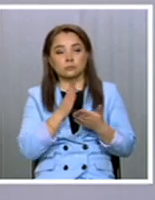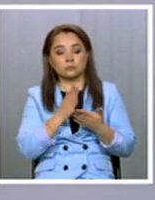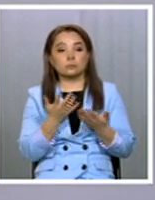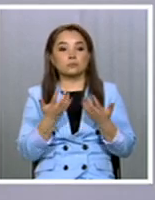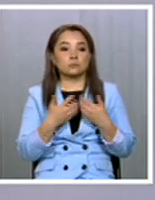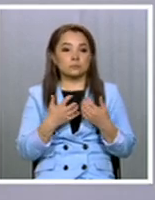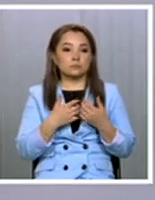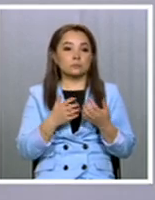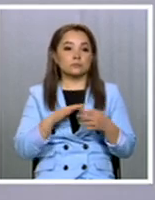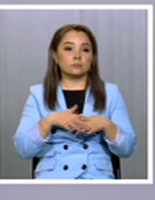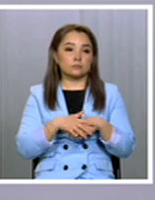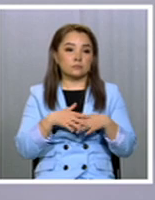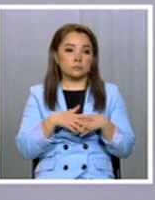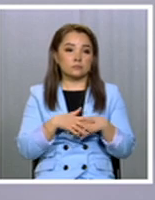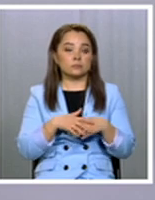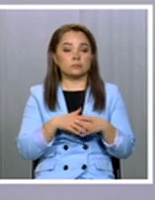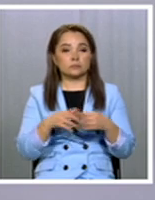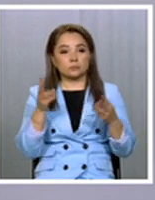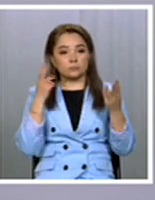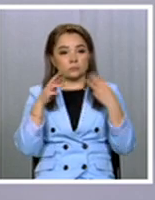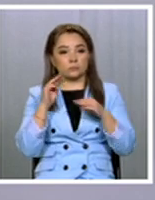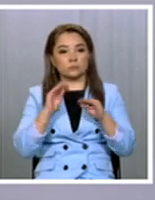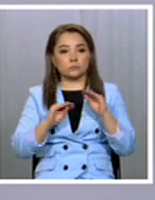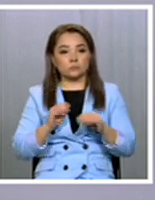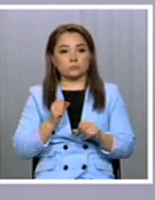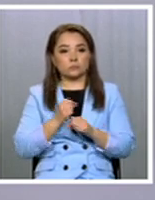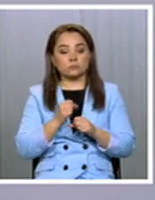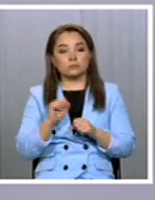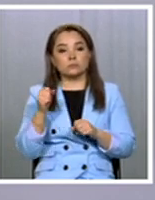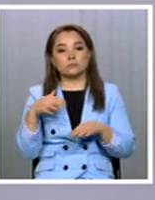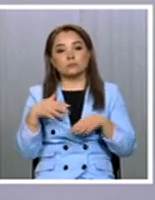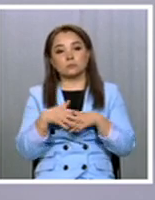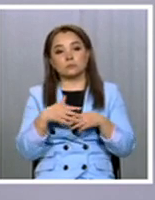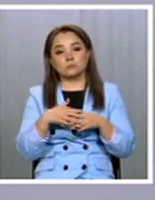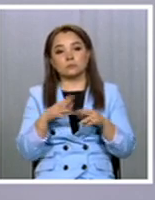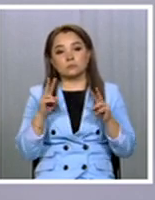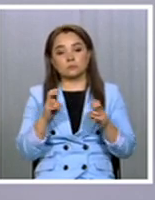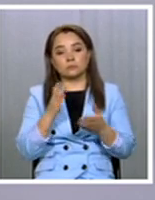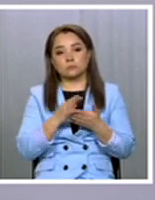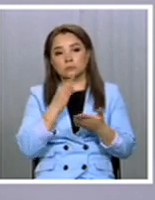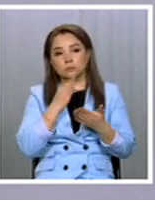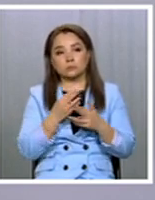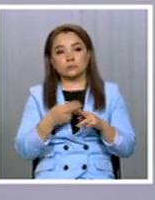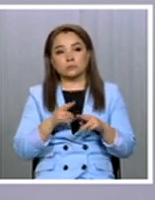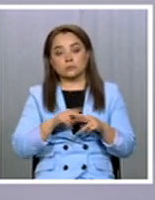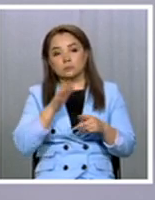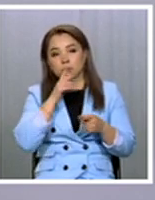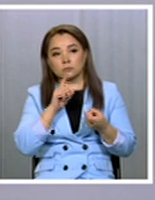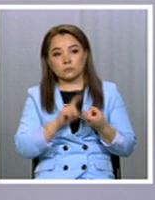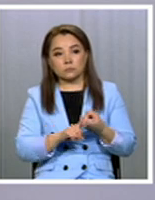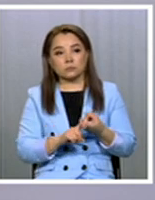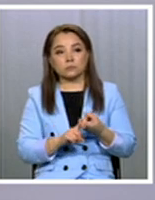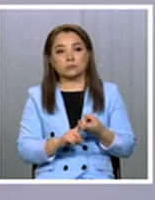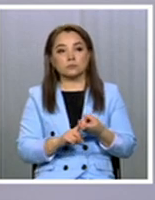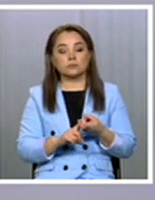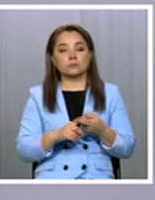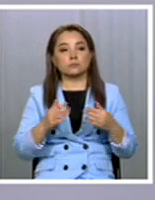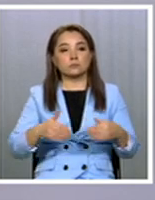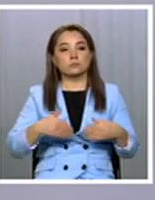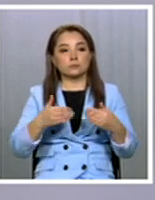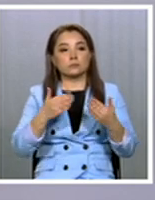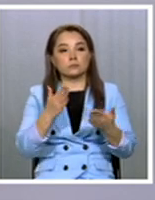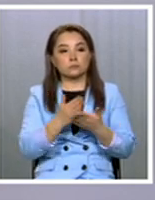Есептің математикалық моделін құрып алғаннан кейін алгоритм құрастырамыз. Бұл кезеңде қадамдарды